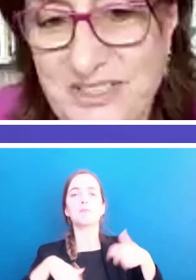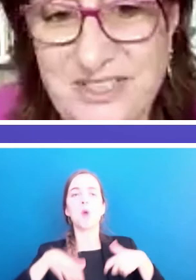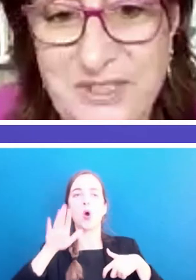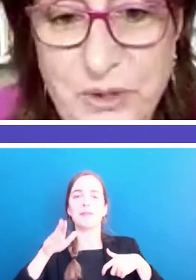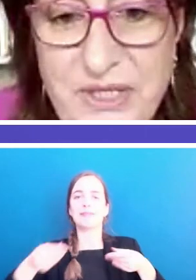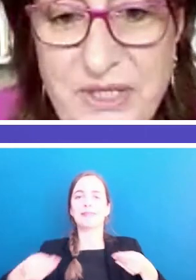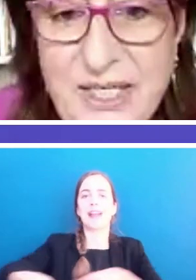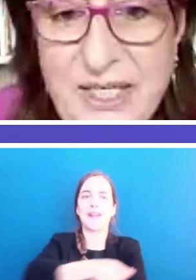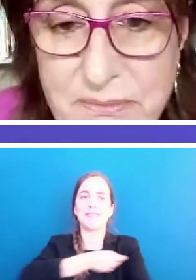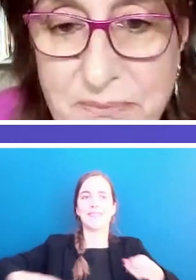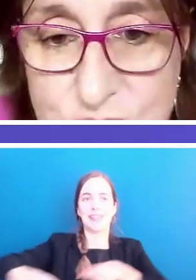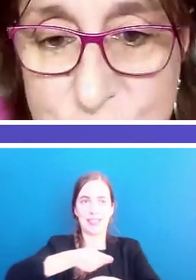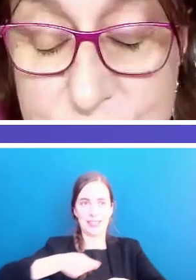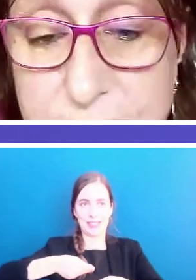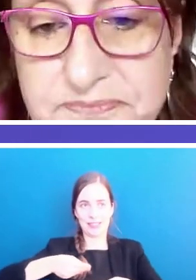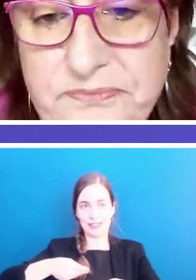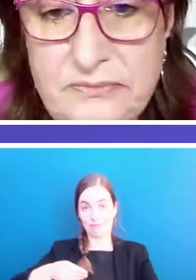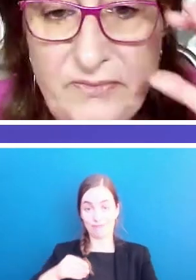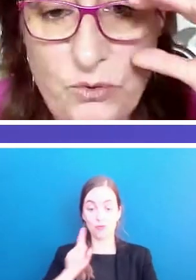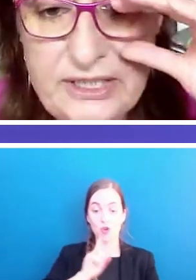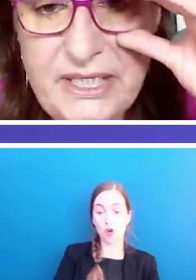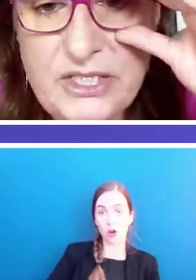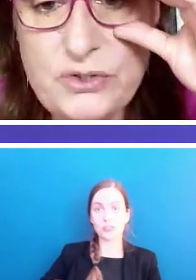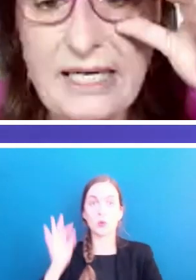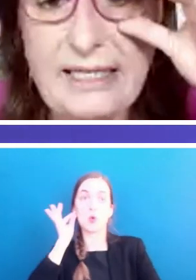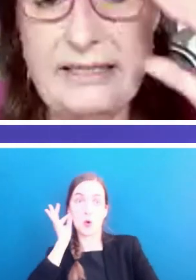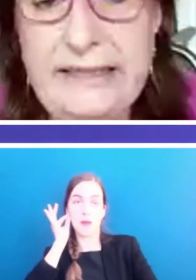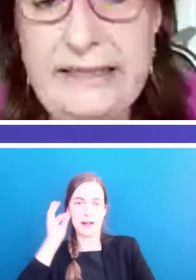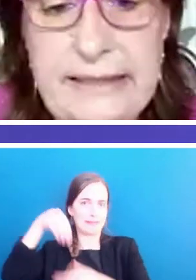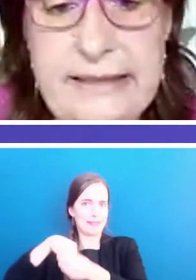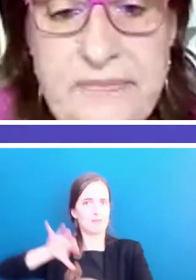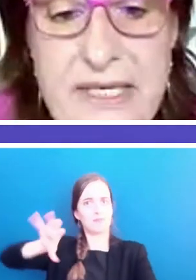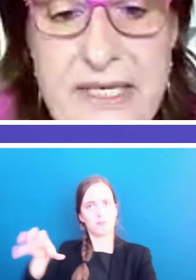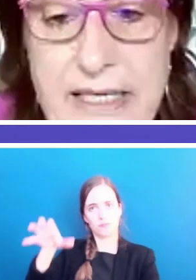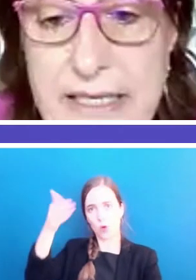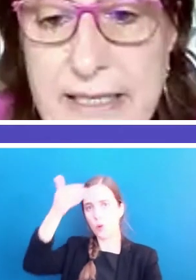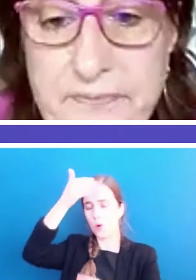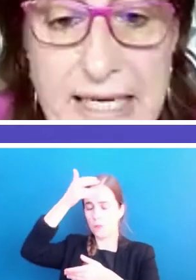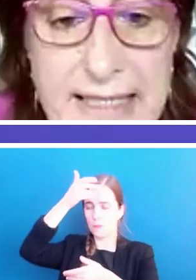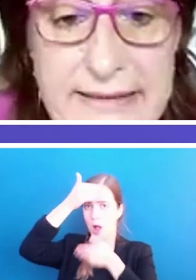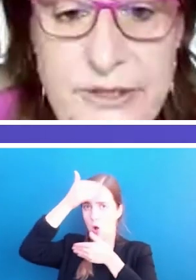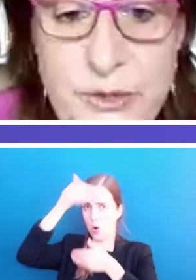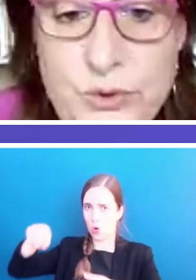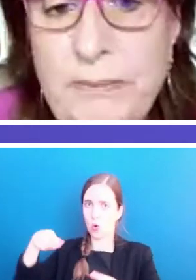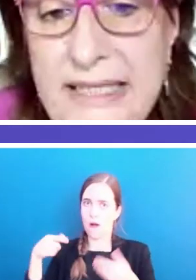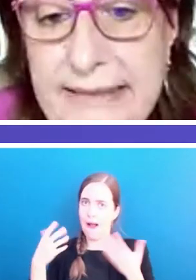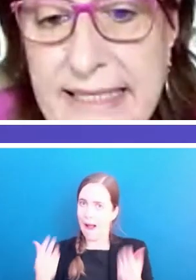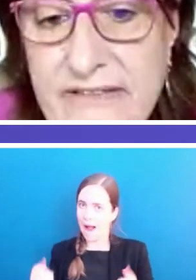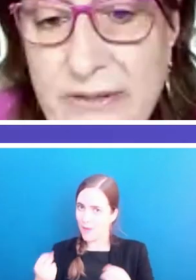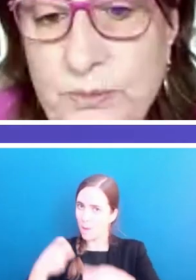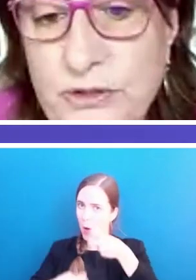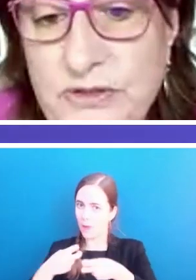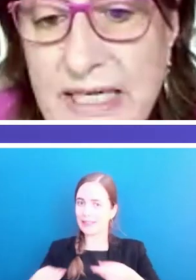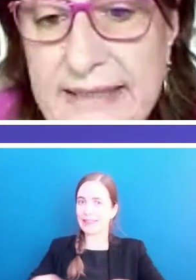والفتيات عرضنا للإتجار في المغرب وبالطبع أيضا في أوروبا، ما هي التدابير